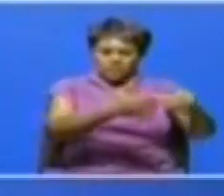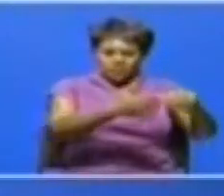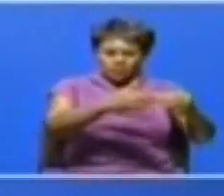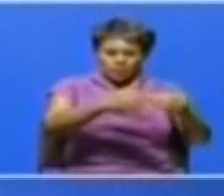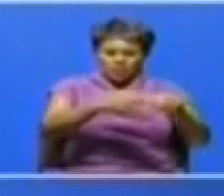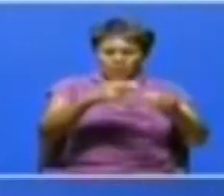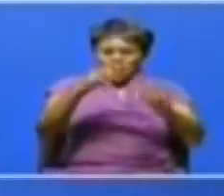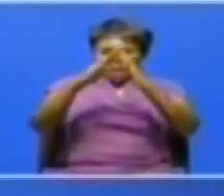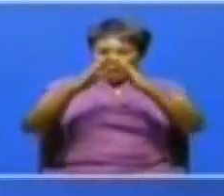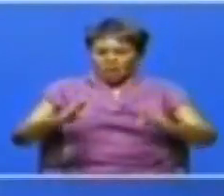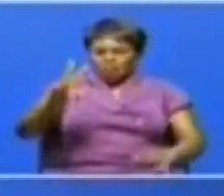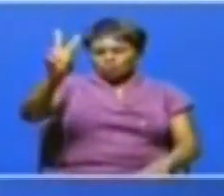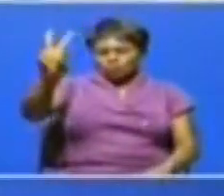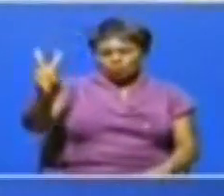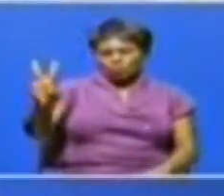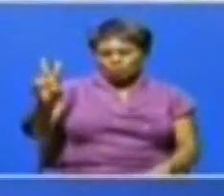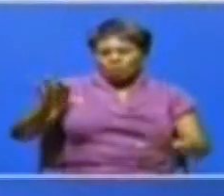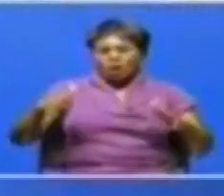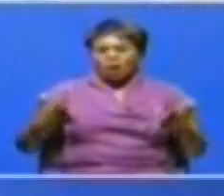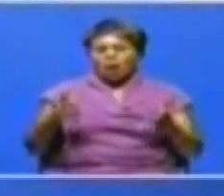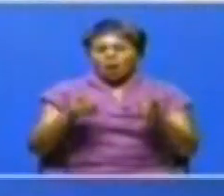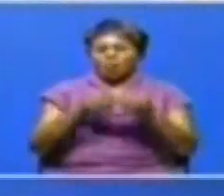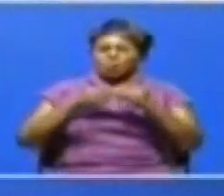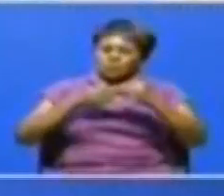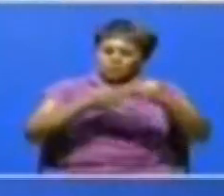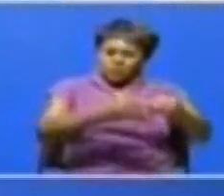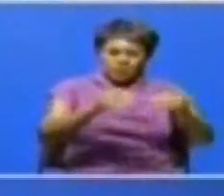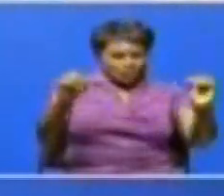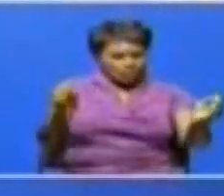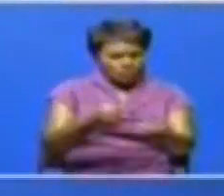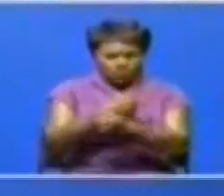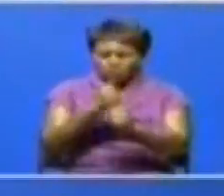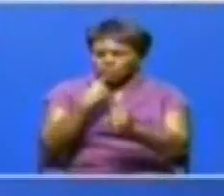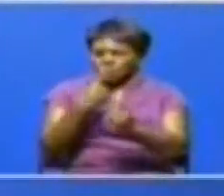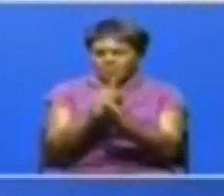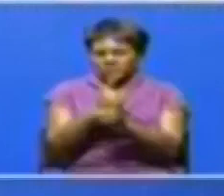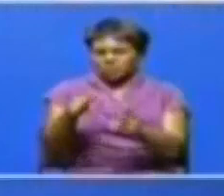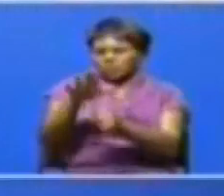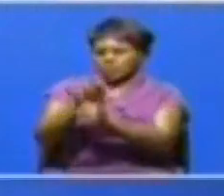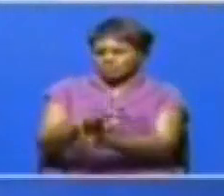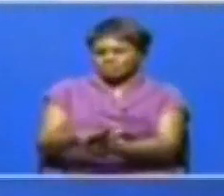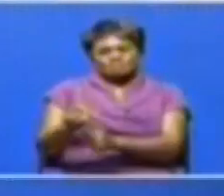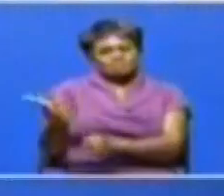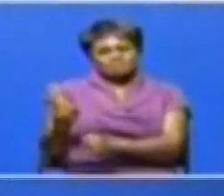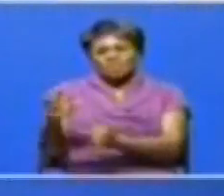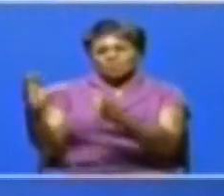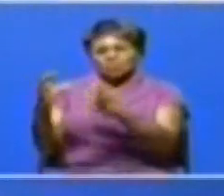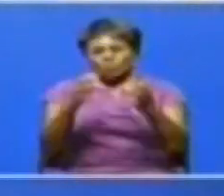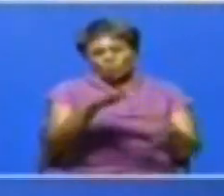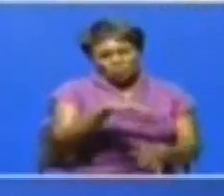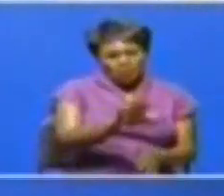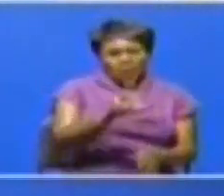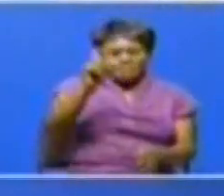vyumba viwili vya parliament vitaweza kuongozwa. Kwa hivyo hatuwezi tukasema demokrasia hapo imeharibika, kwa sababu kila chama